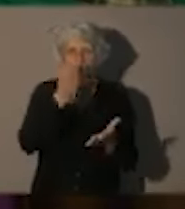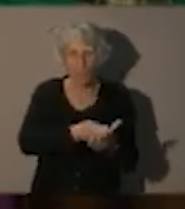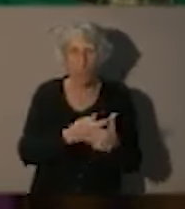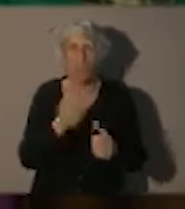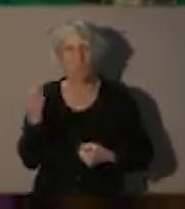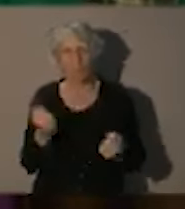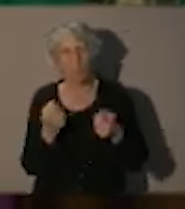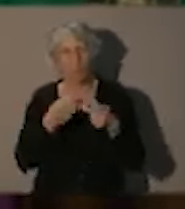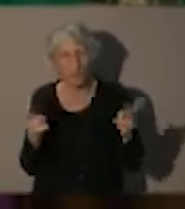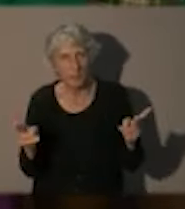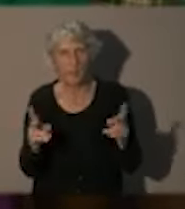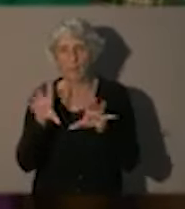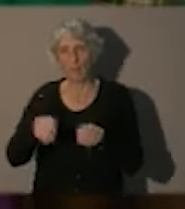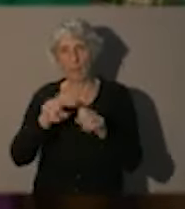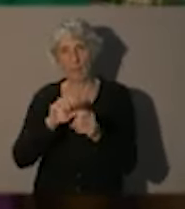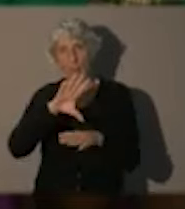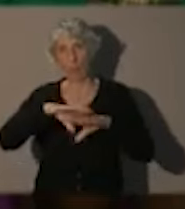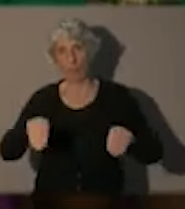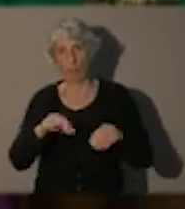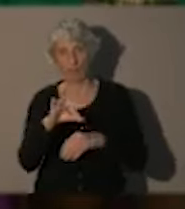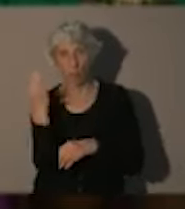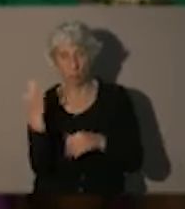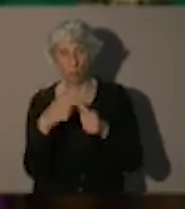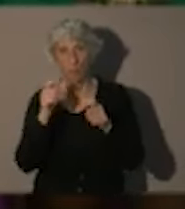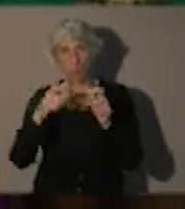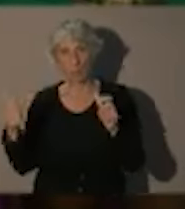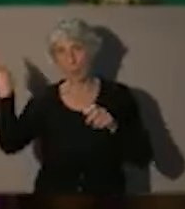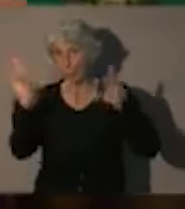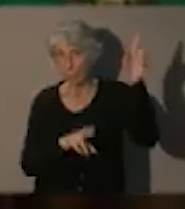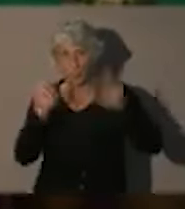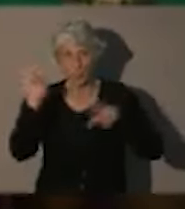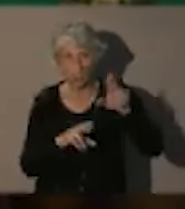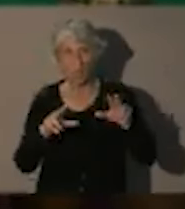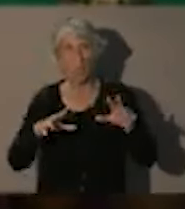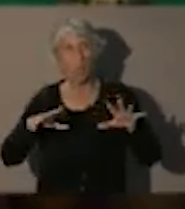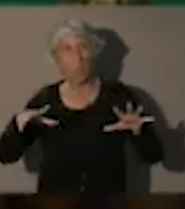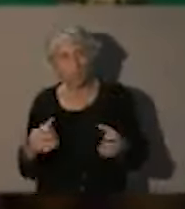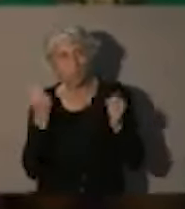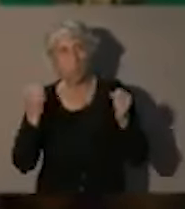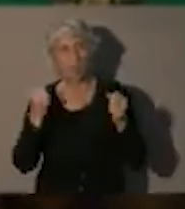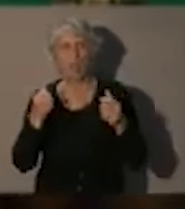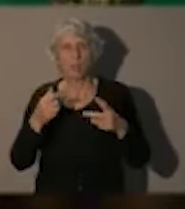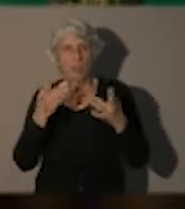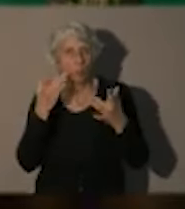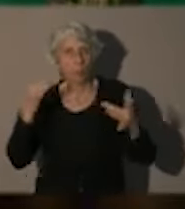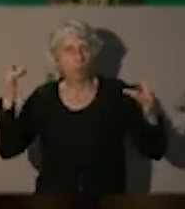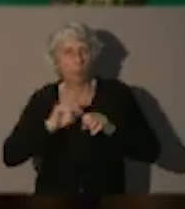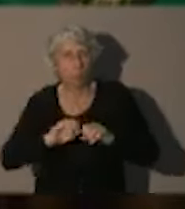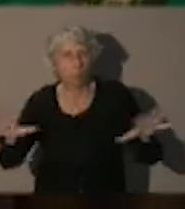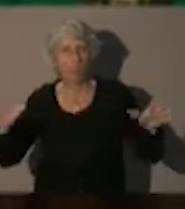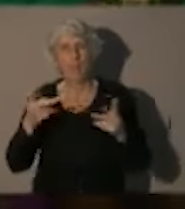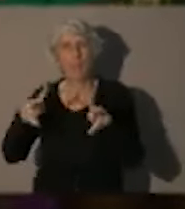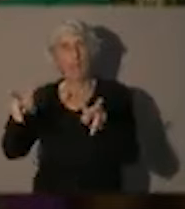in France, réindustrialisation, capacité de faire vivre la culture et la paix, sont les